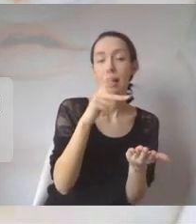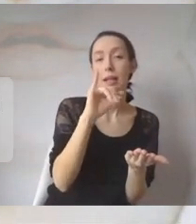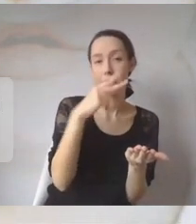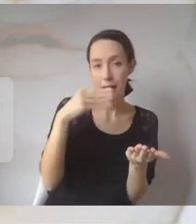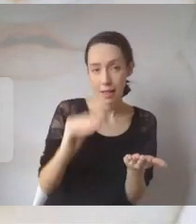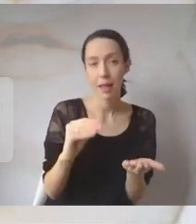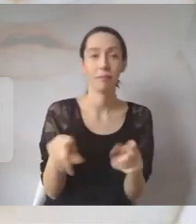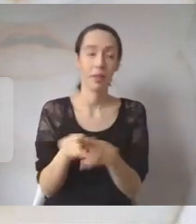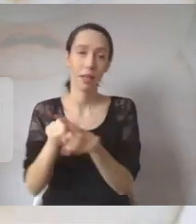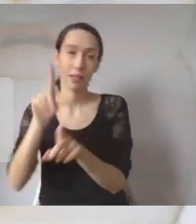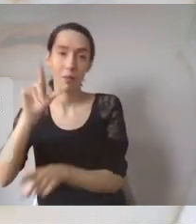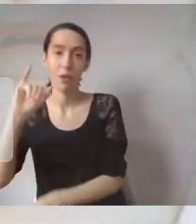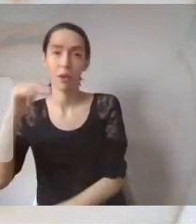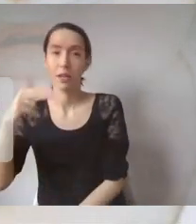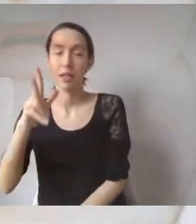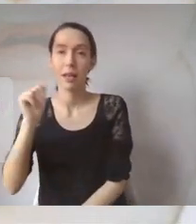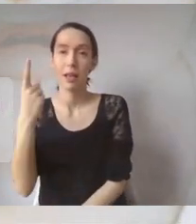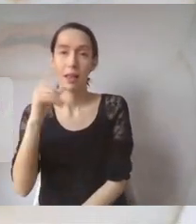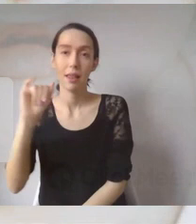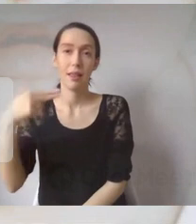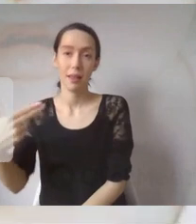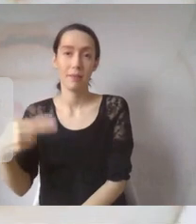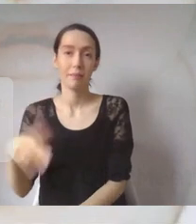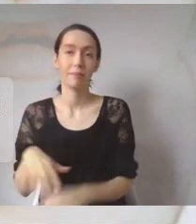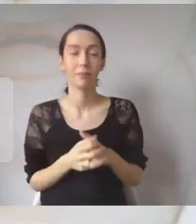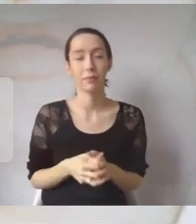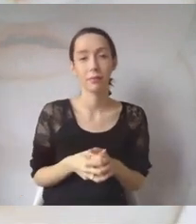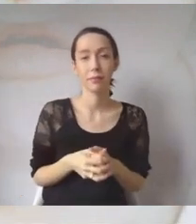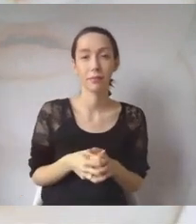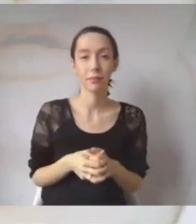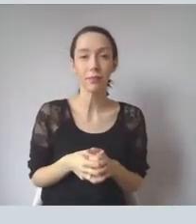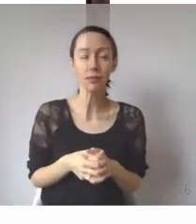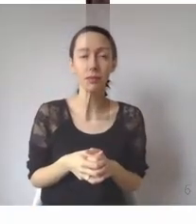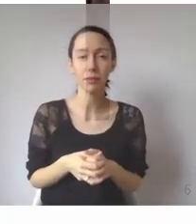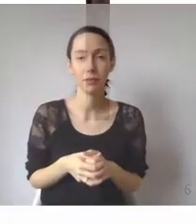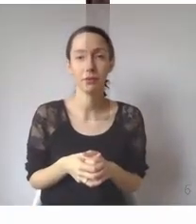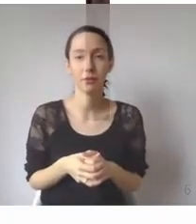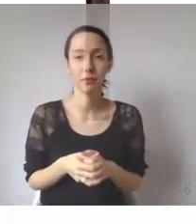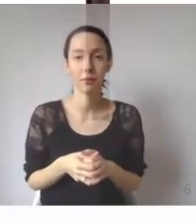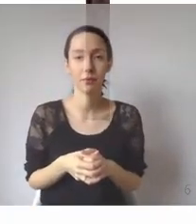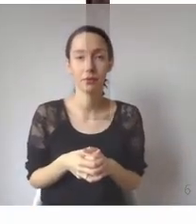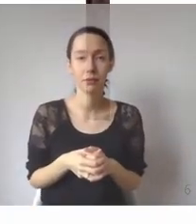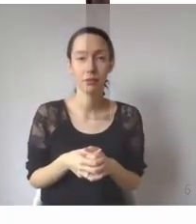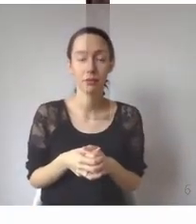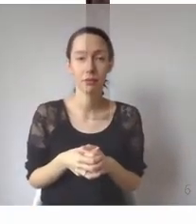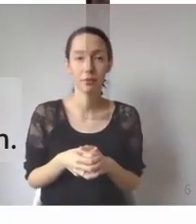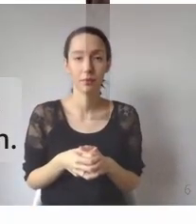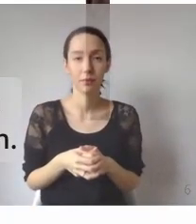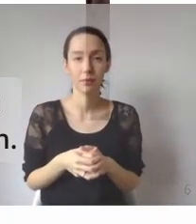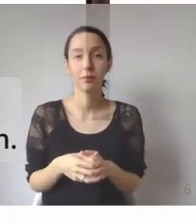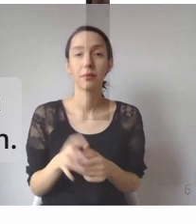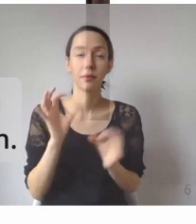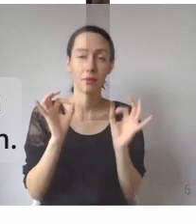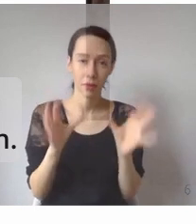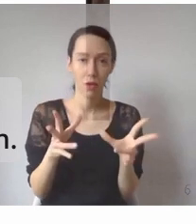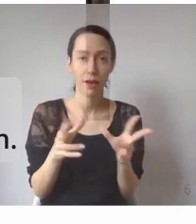żeby stworzyć profil i na jednym, i na drugim portalu. Okej,